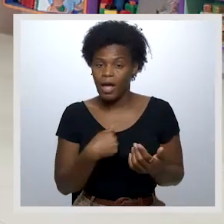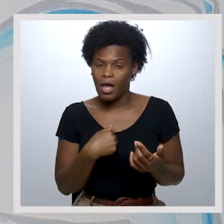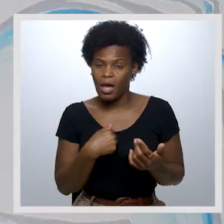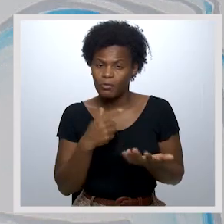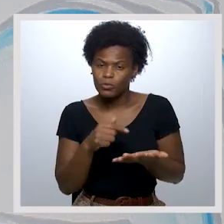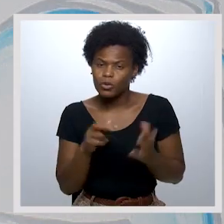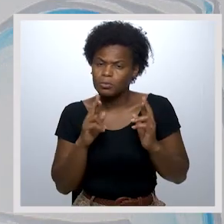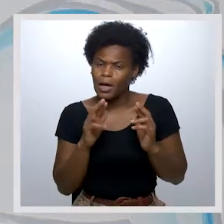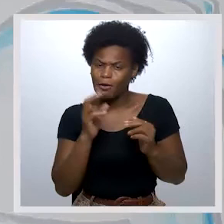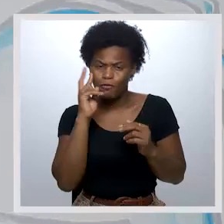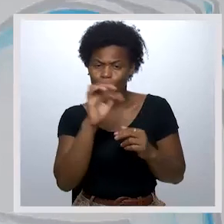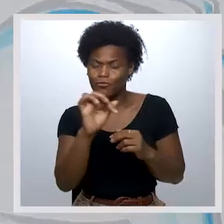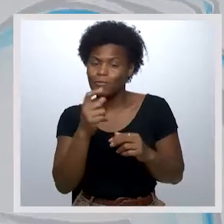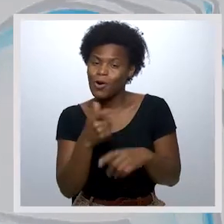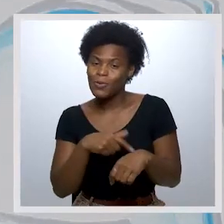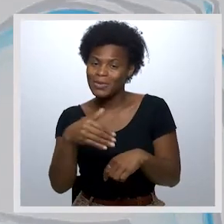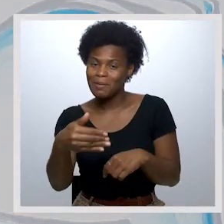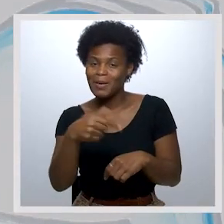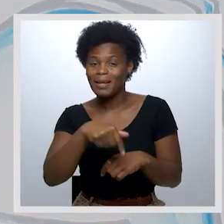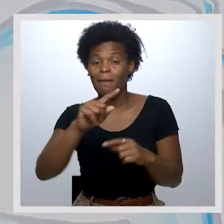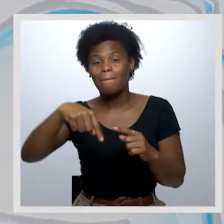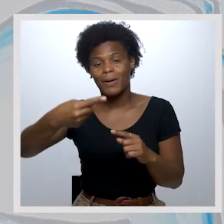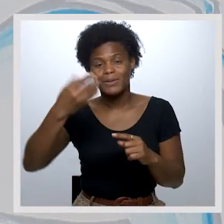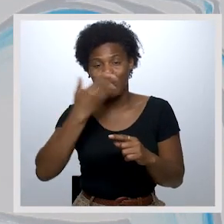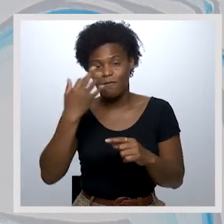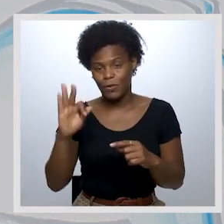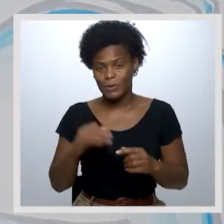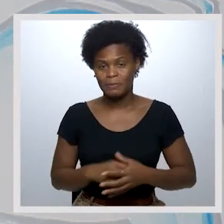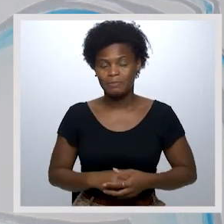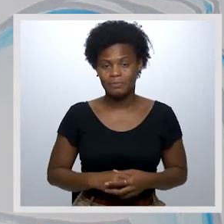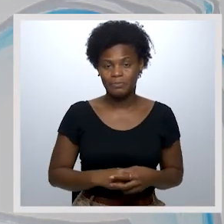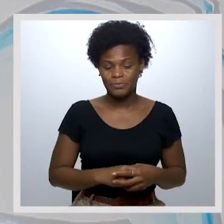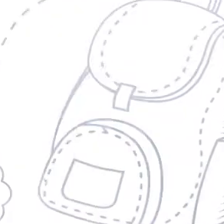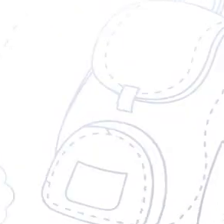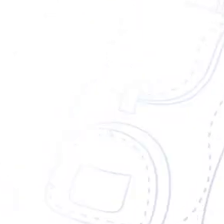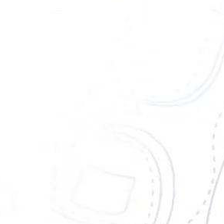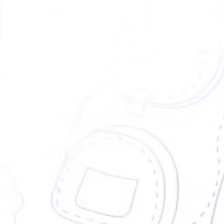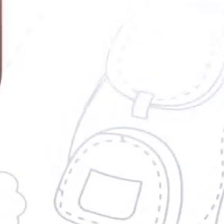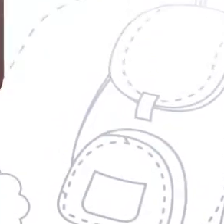J'espère vous voir bientôt dans notre prochain cours de français.